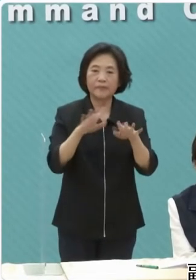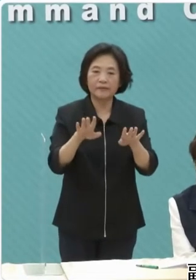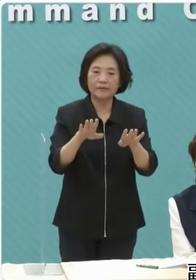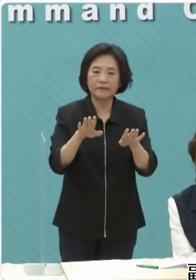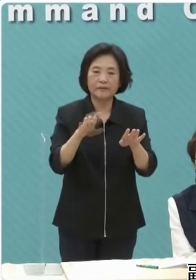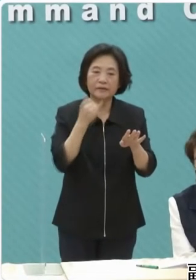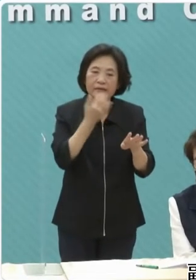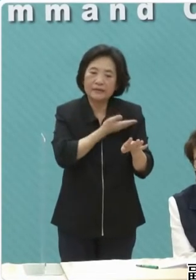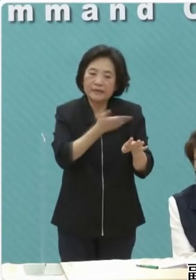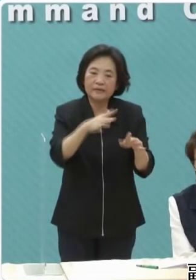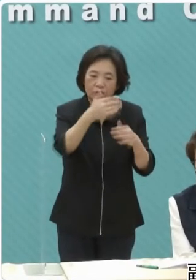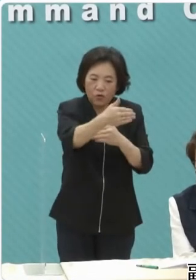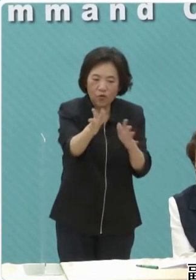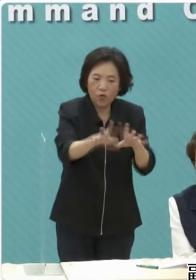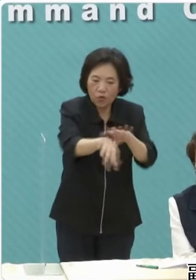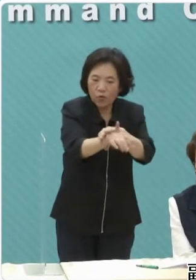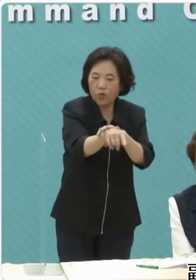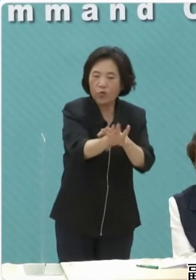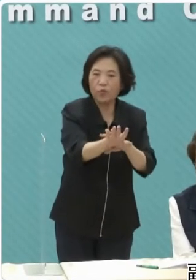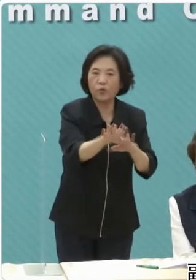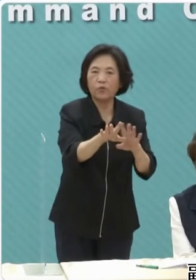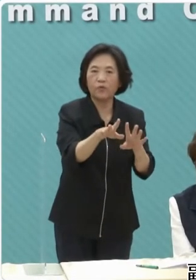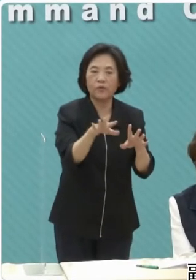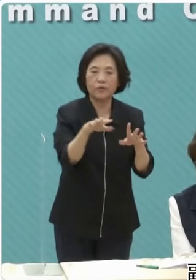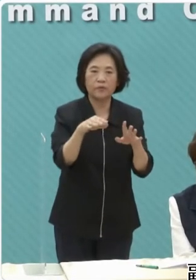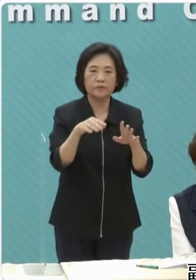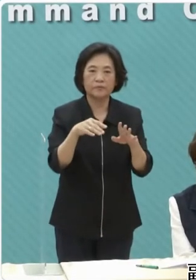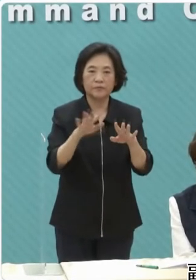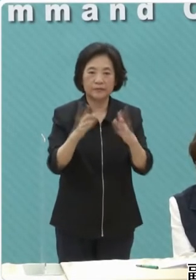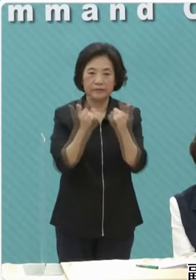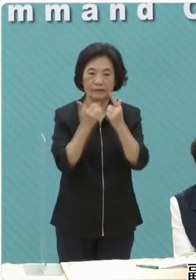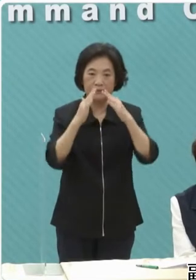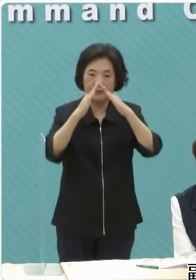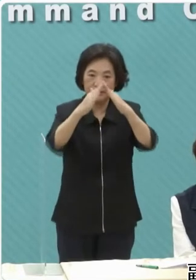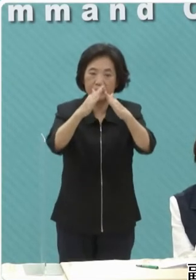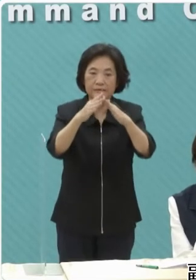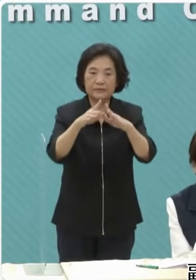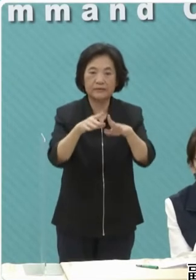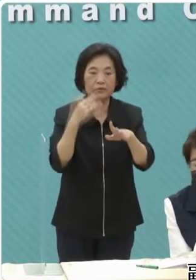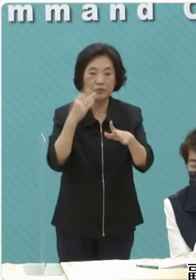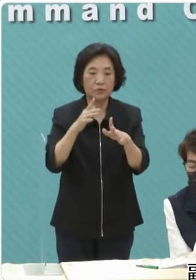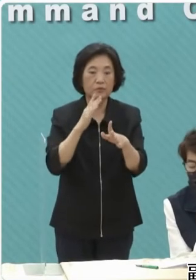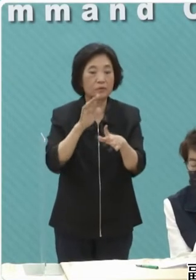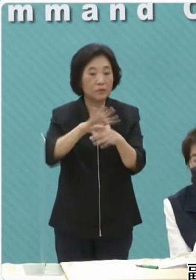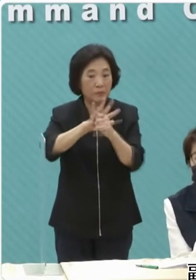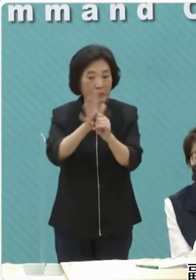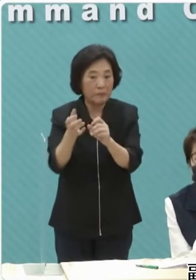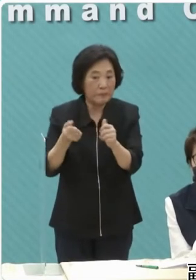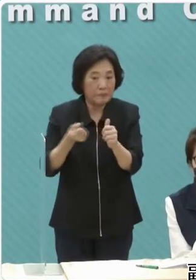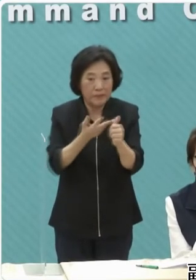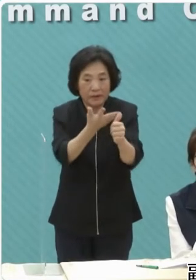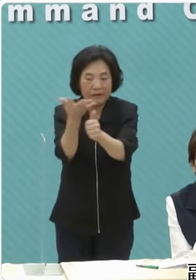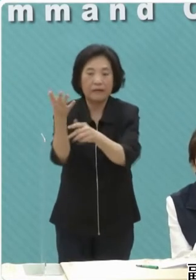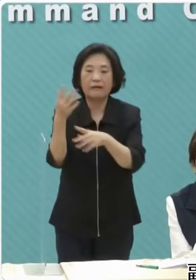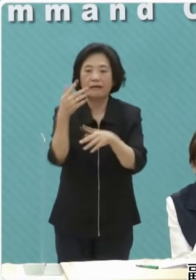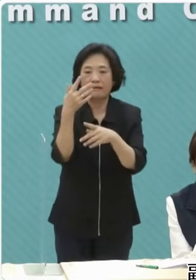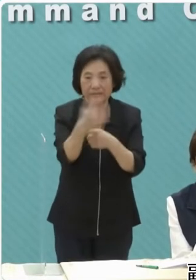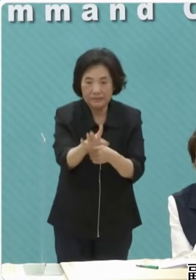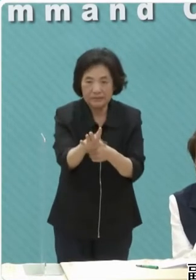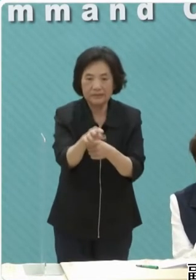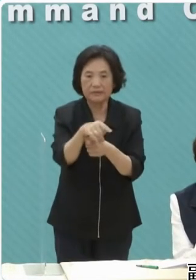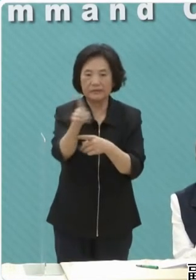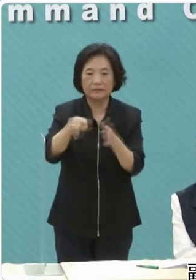的位置。那我们将台北市正式启用确诊者的遗体火化跟丧葬专